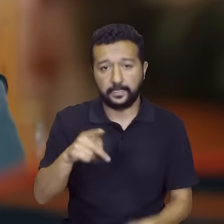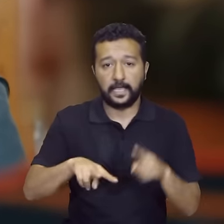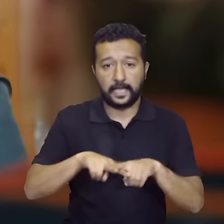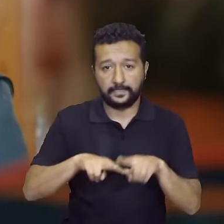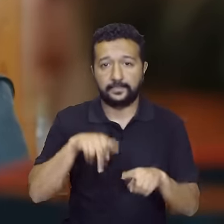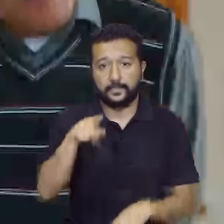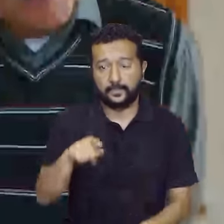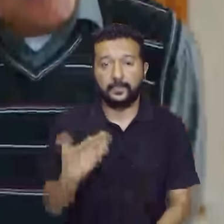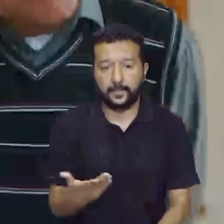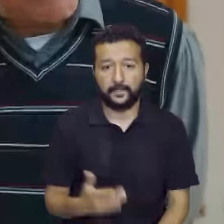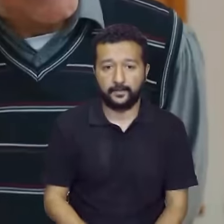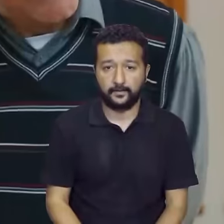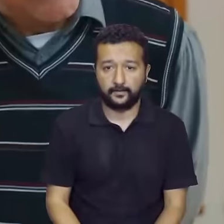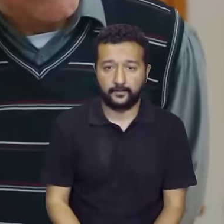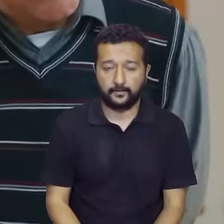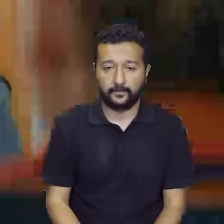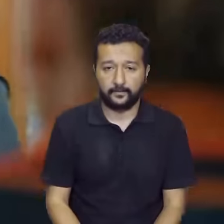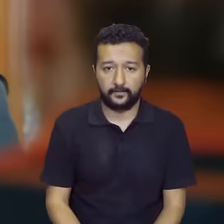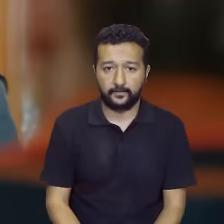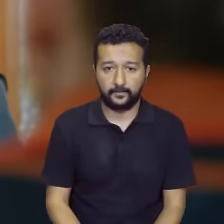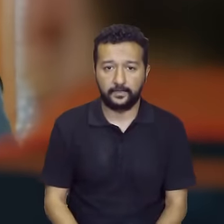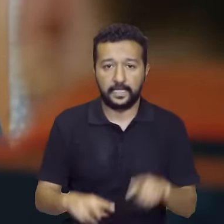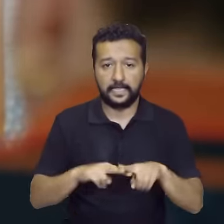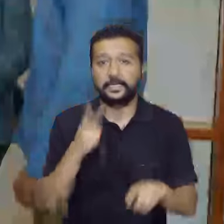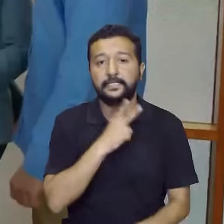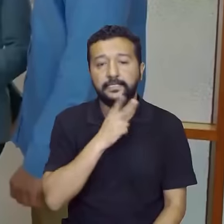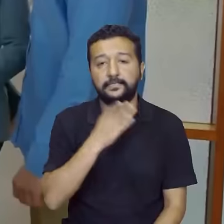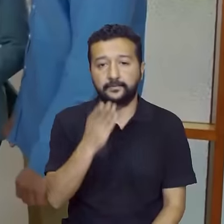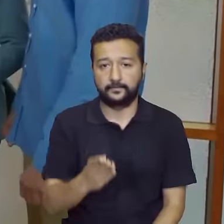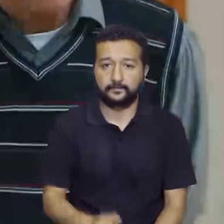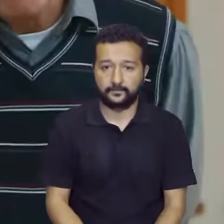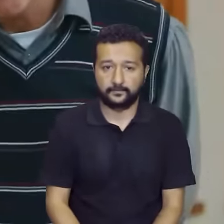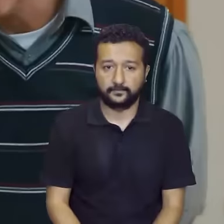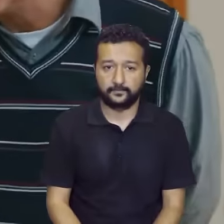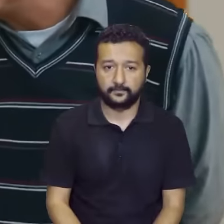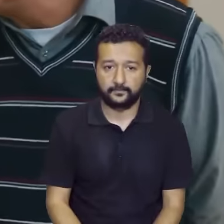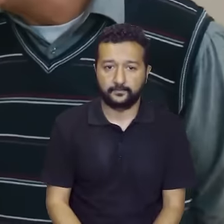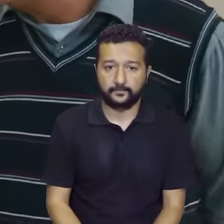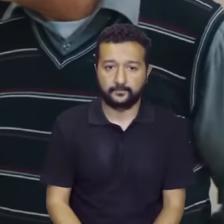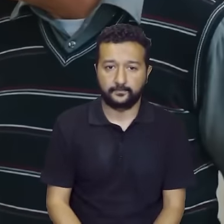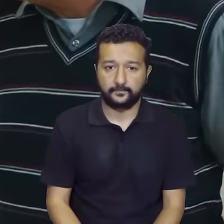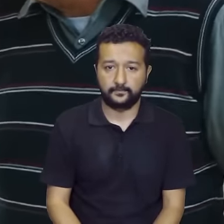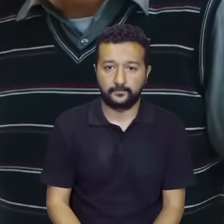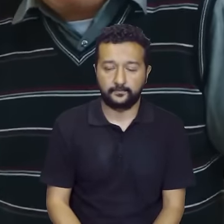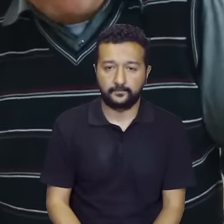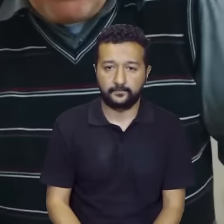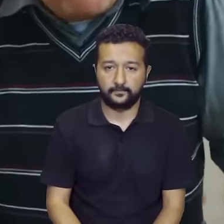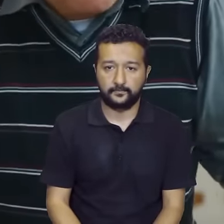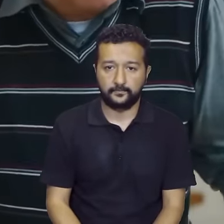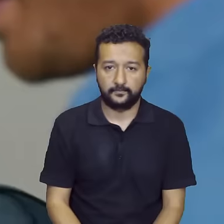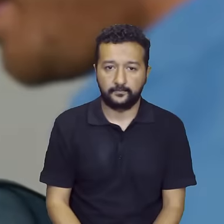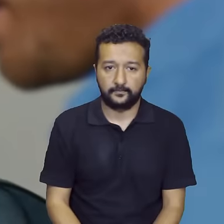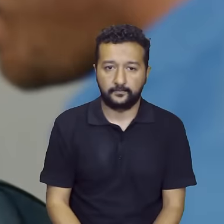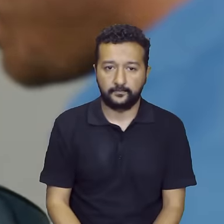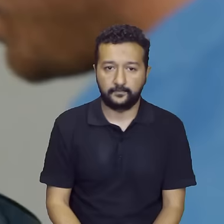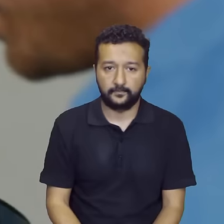de Adile... Ayıplar gibi geriledi. Adile teyze. Ne var der gibi başlarını aynı anda salladılar.